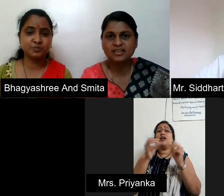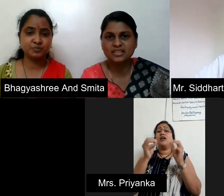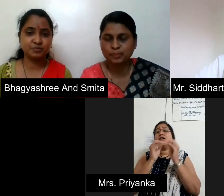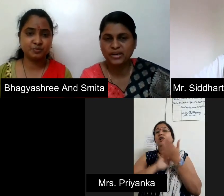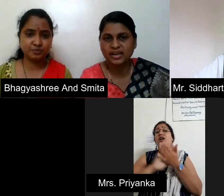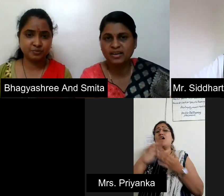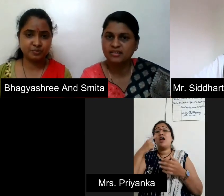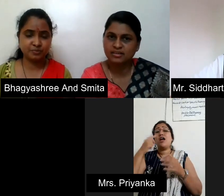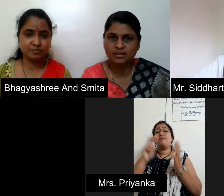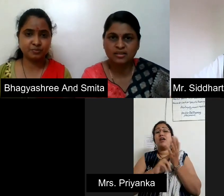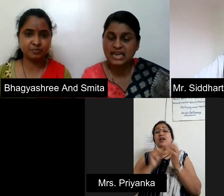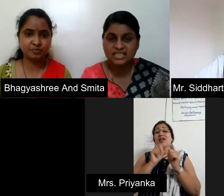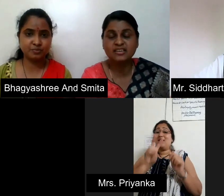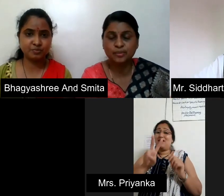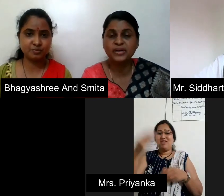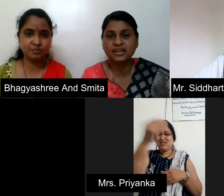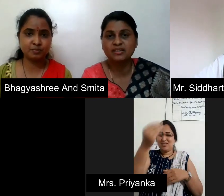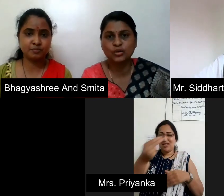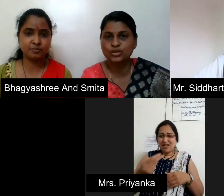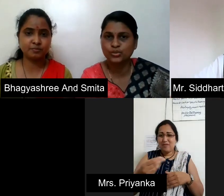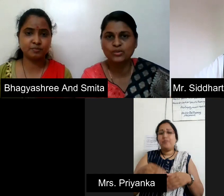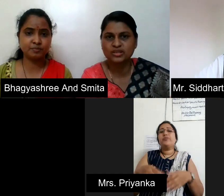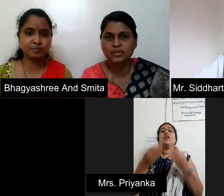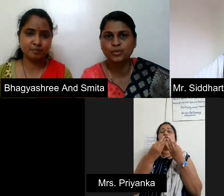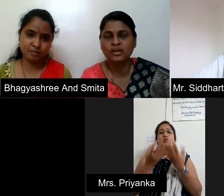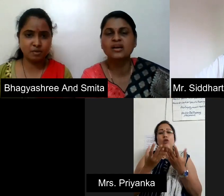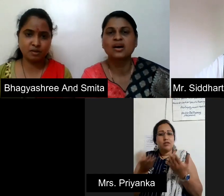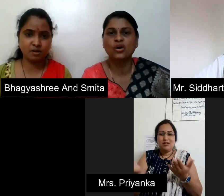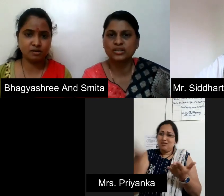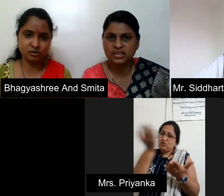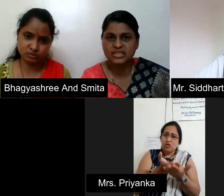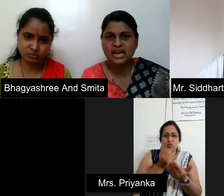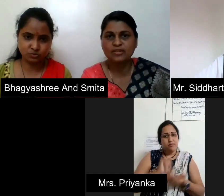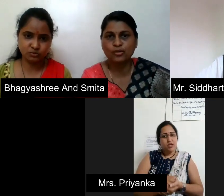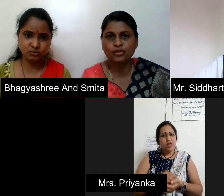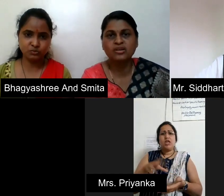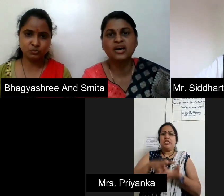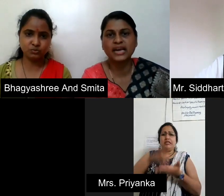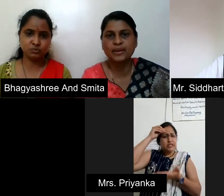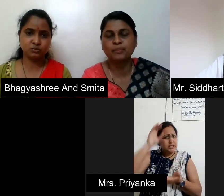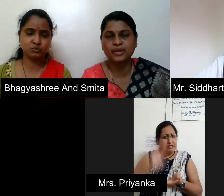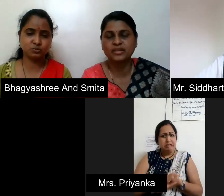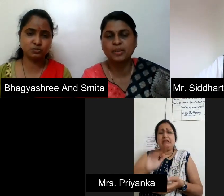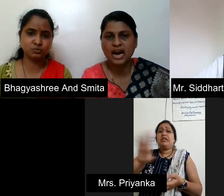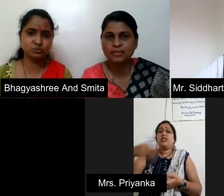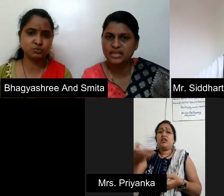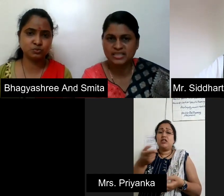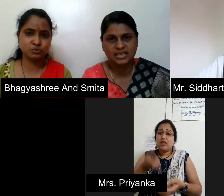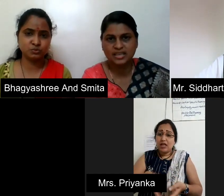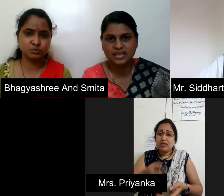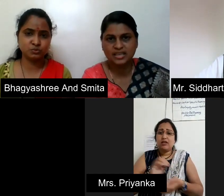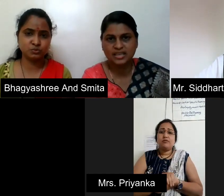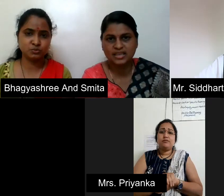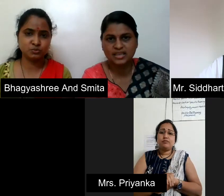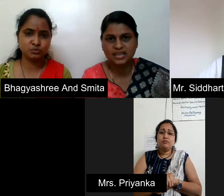लेटेस्ट डीपेड का, लास्ट ईयर डीपेड का कोर्स हुआ उसका पूरा, और इस साल वो एम, मतलब आर्ट